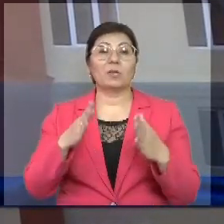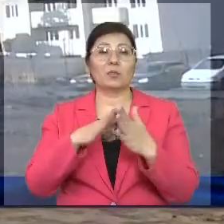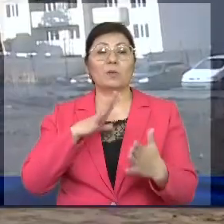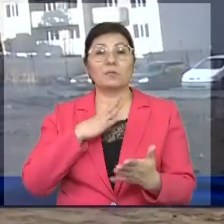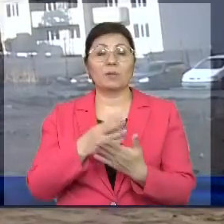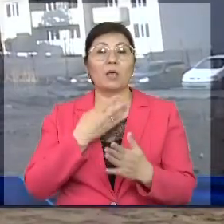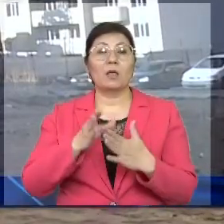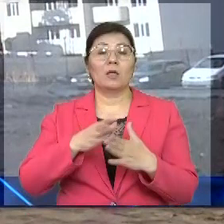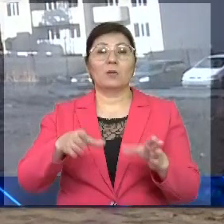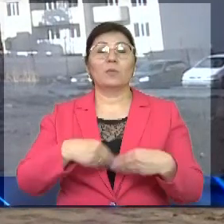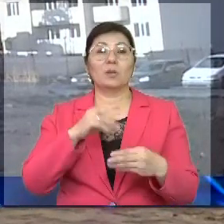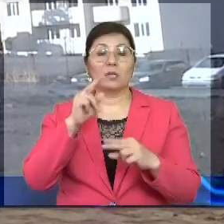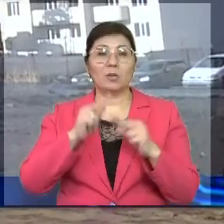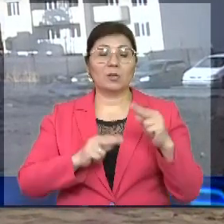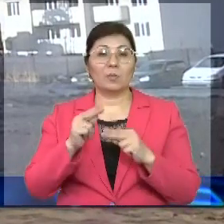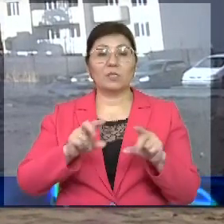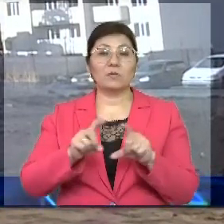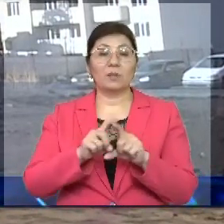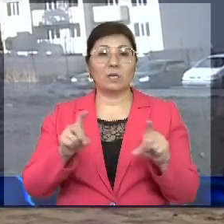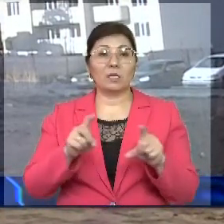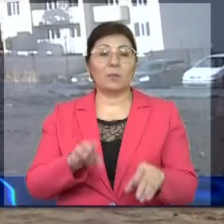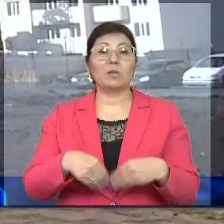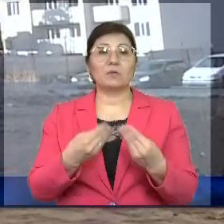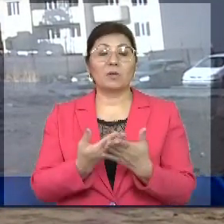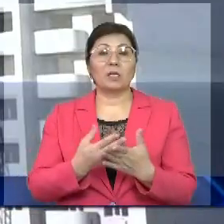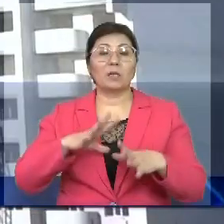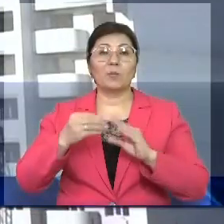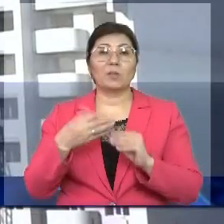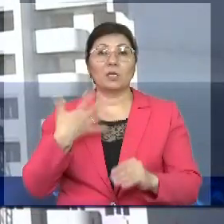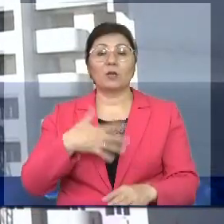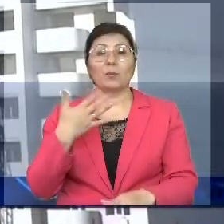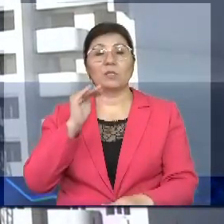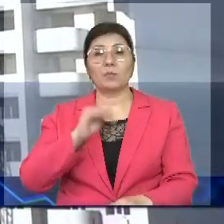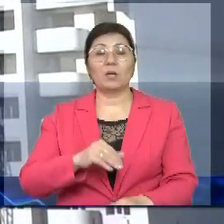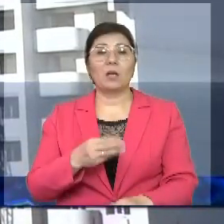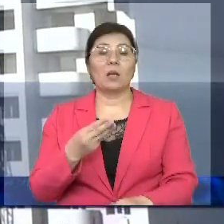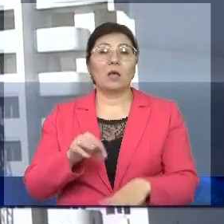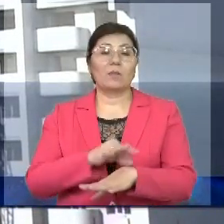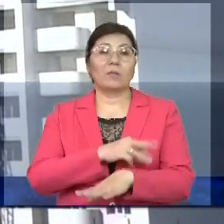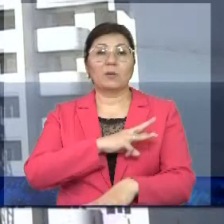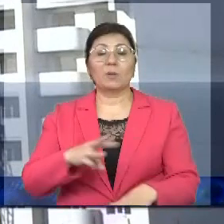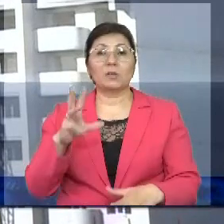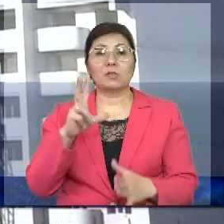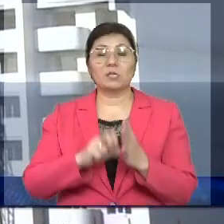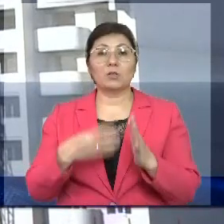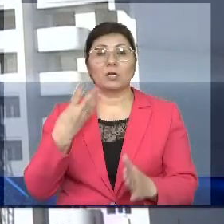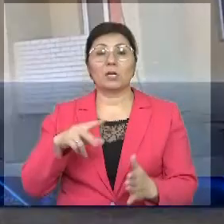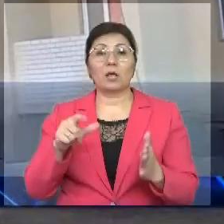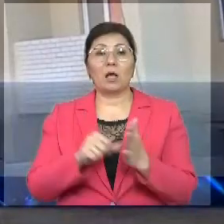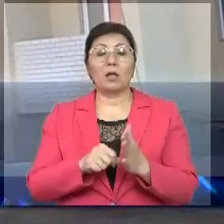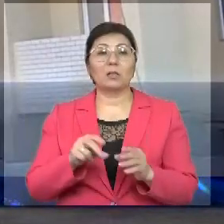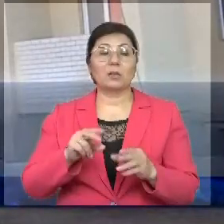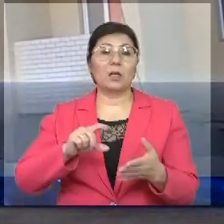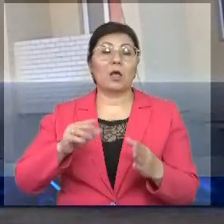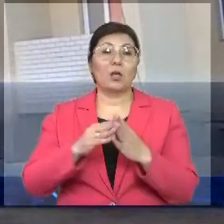Несиеге берілетін тұрғын үйлердің де құрылысы қарқынды. Мұнда жалпы ауданы 55.000 шаршы метрден асатын 846 пәтер беріледі.